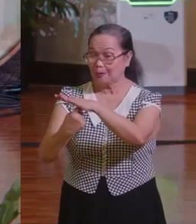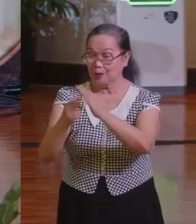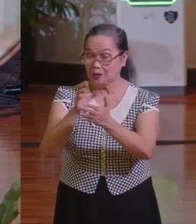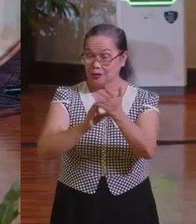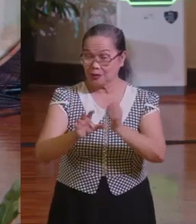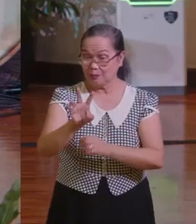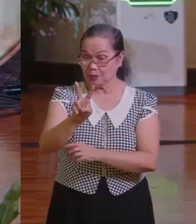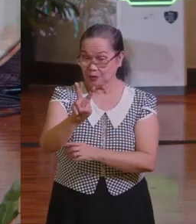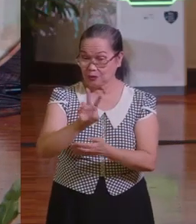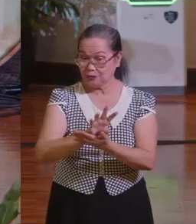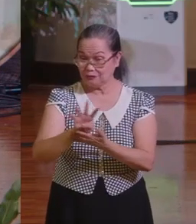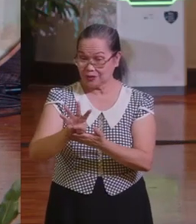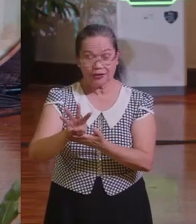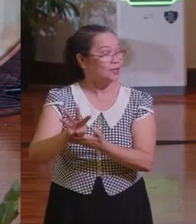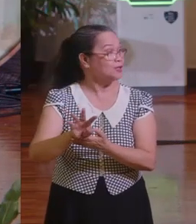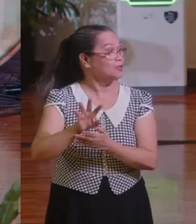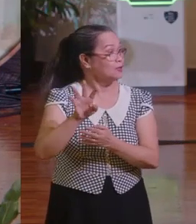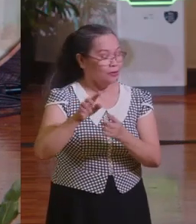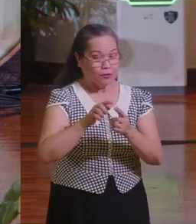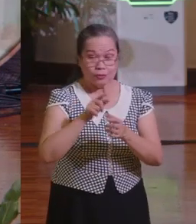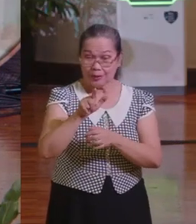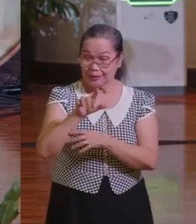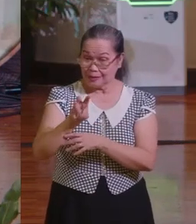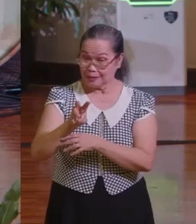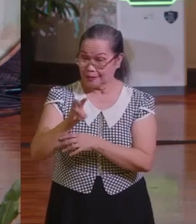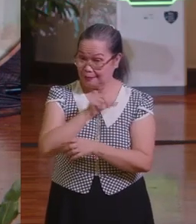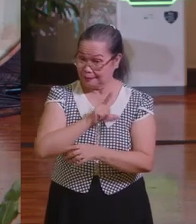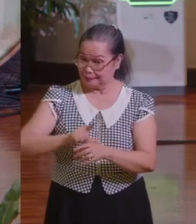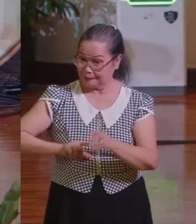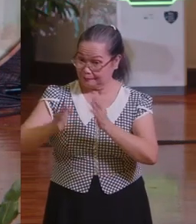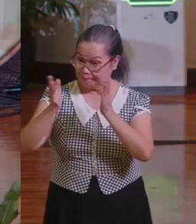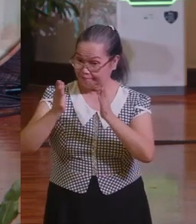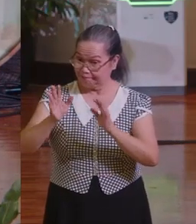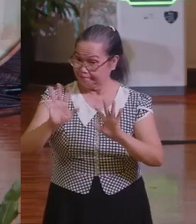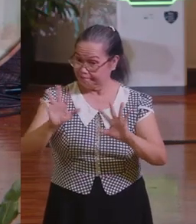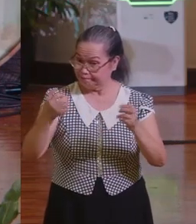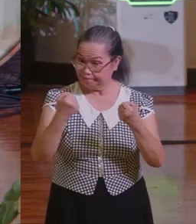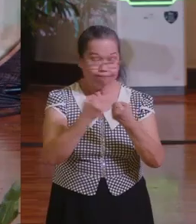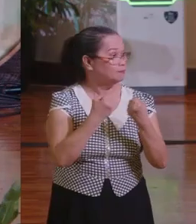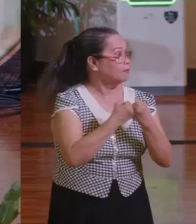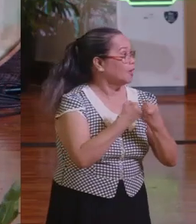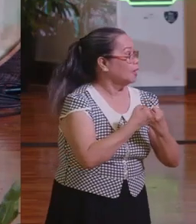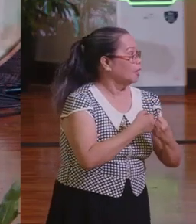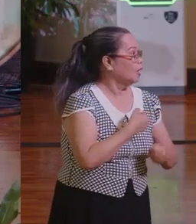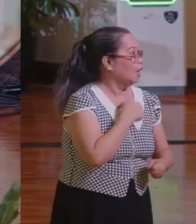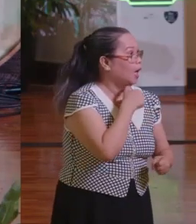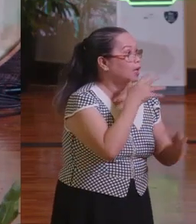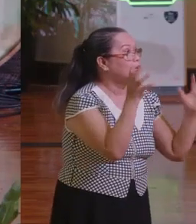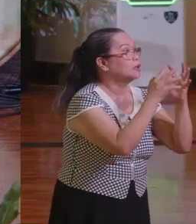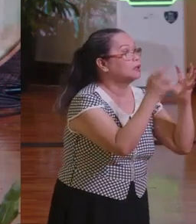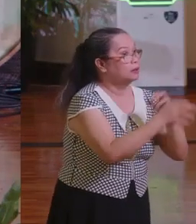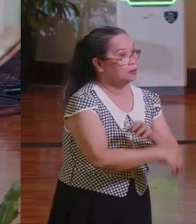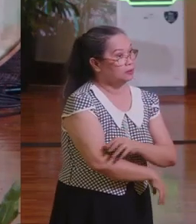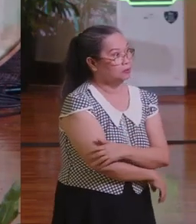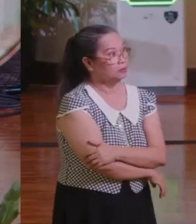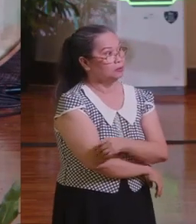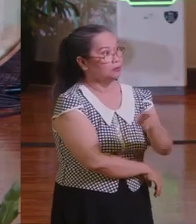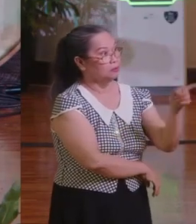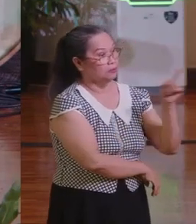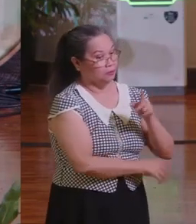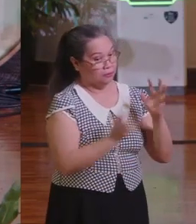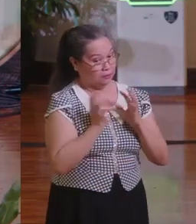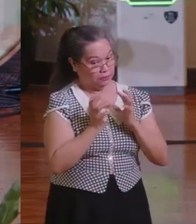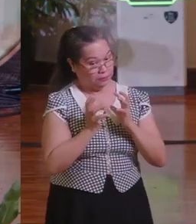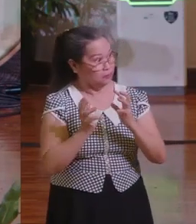verses 24 to 26, and the Lord's servant must not be quarrelsome, hindi pala away, no? Dahil si Timothy